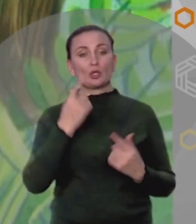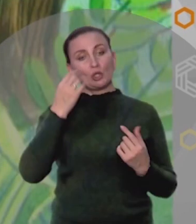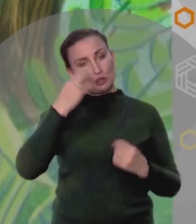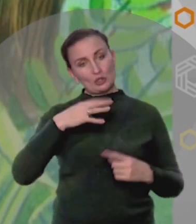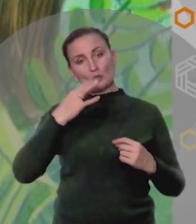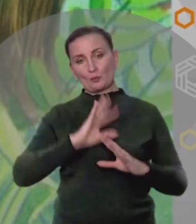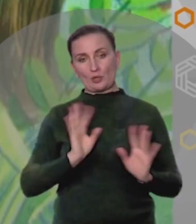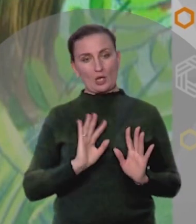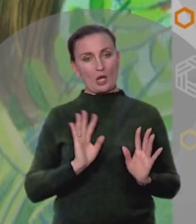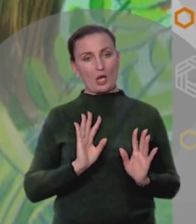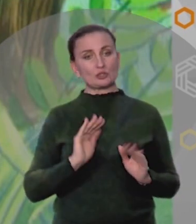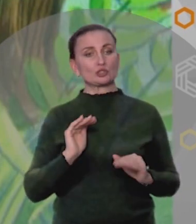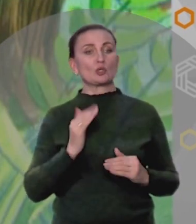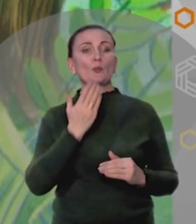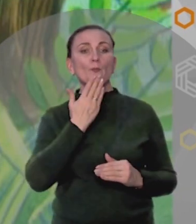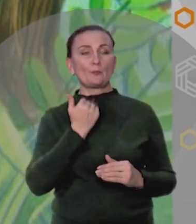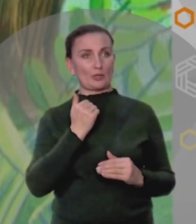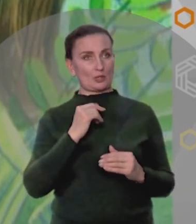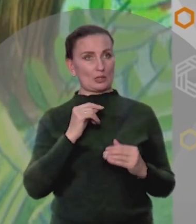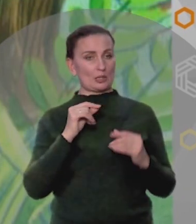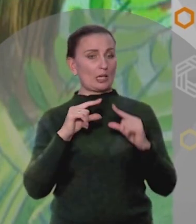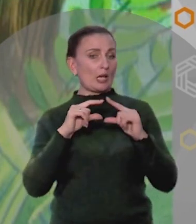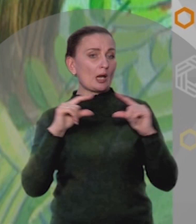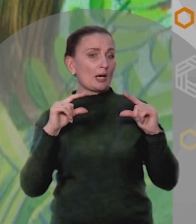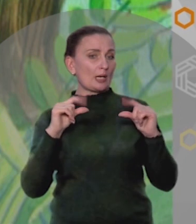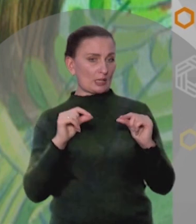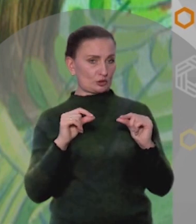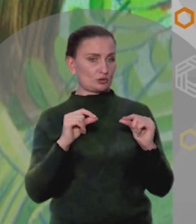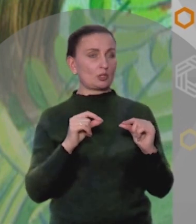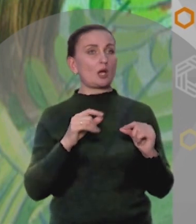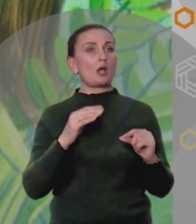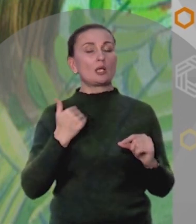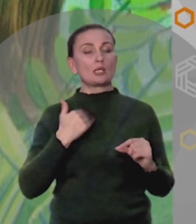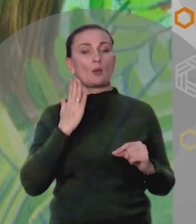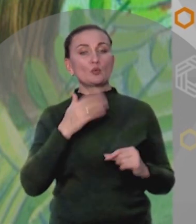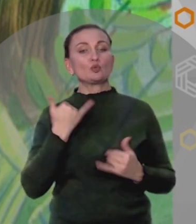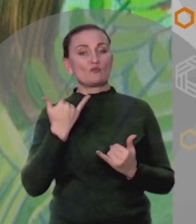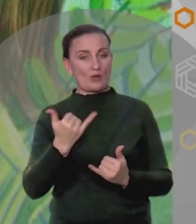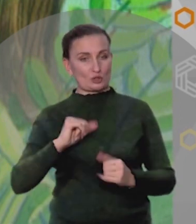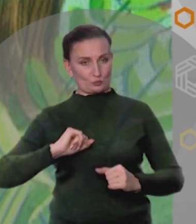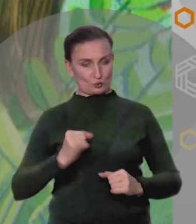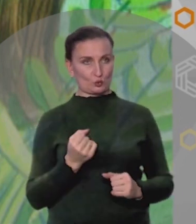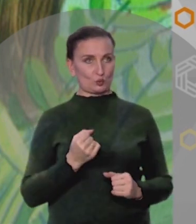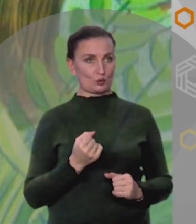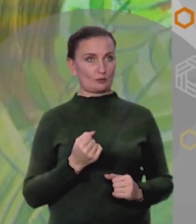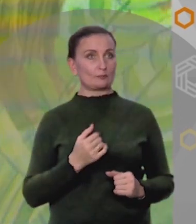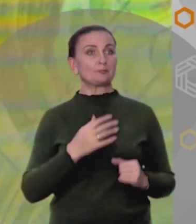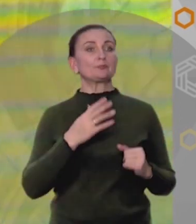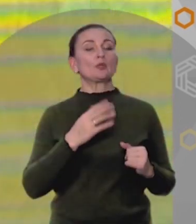дружить. Не плачьте, милая клеточка. Хотите, я буду вашим другом? Конечно,